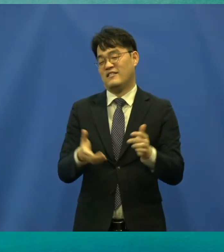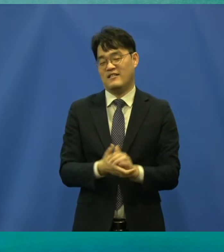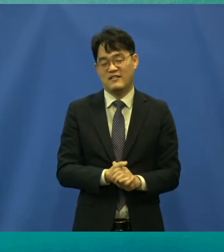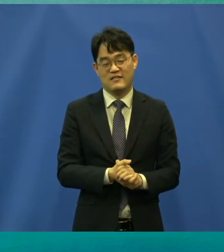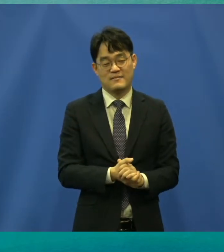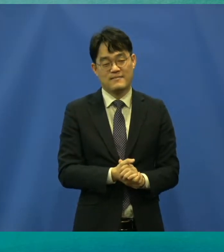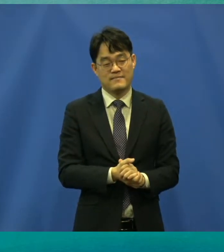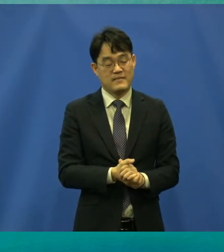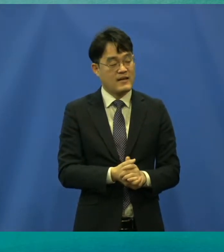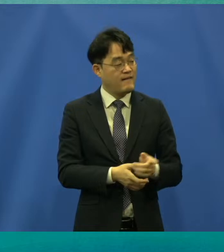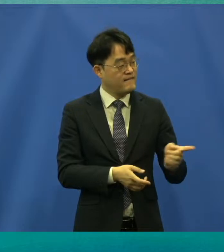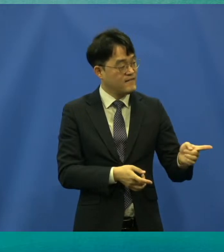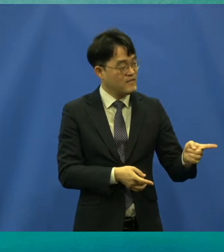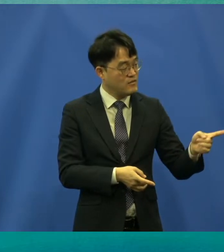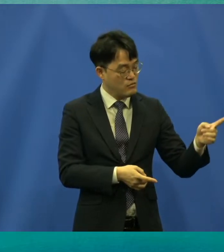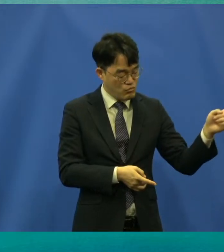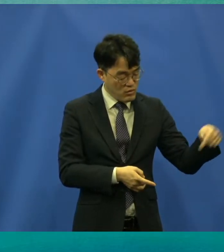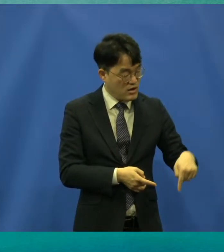좀 따지고 좀 지나가자.